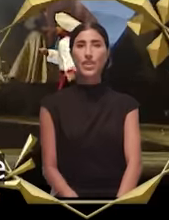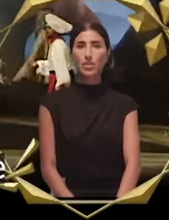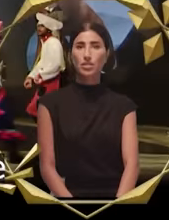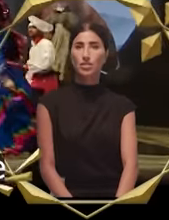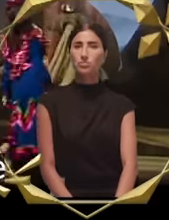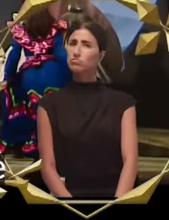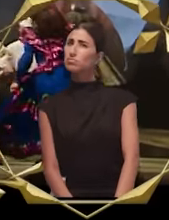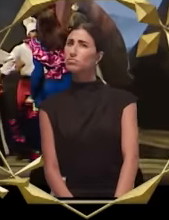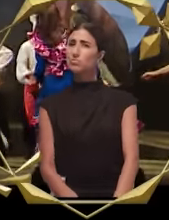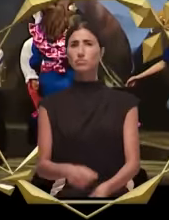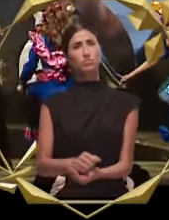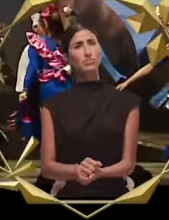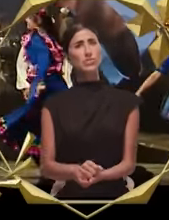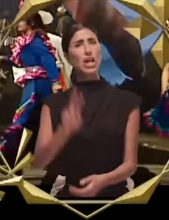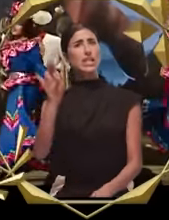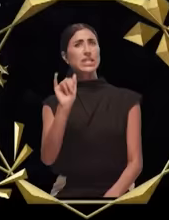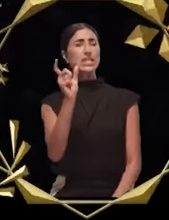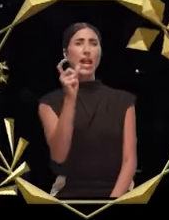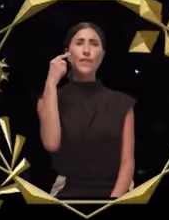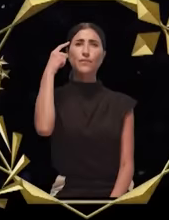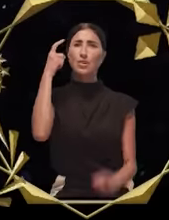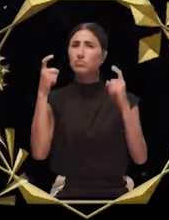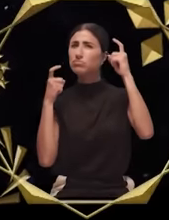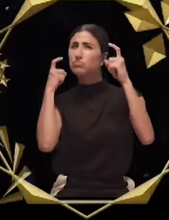من قبلي قبلي